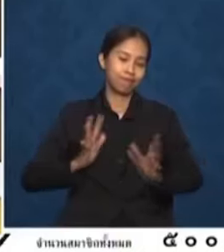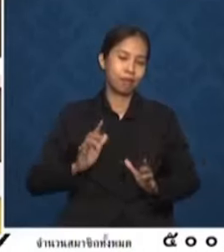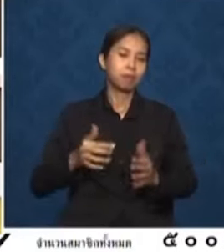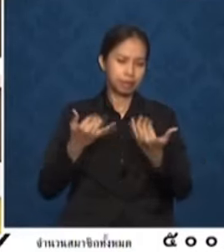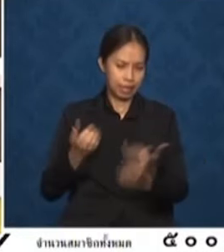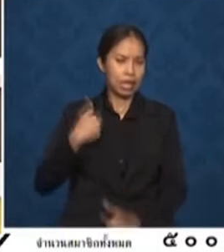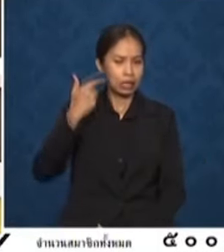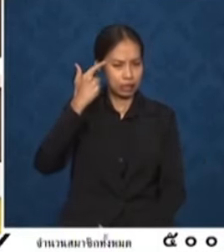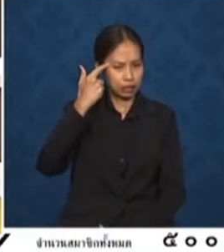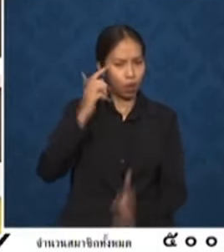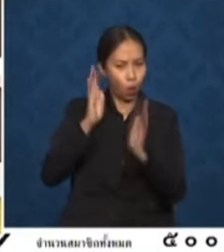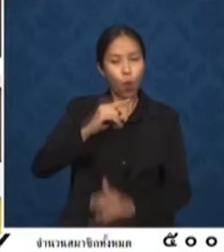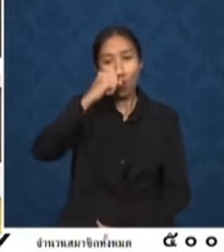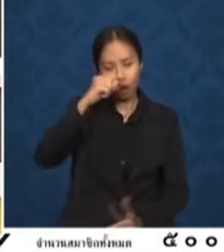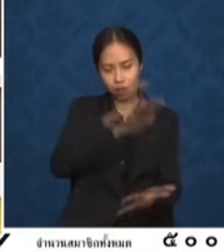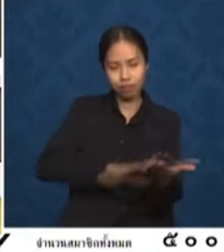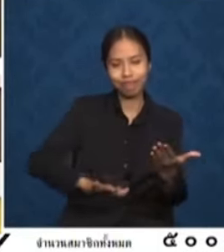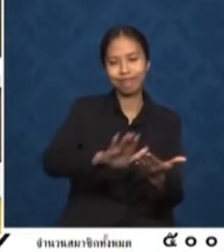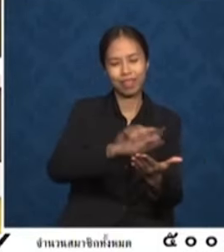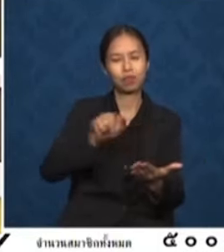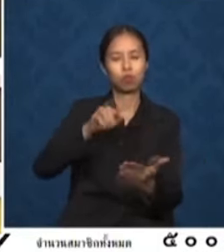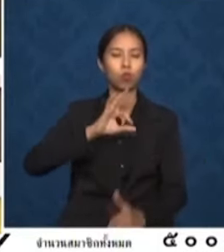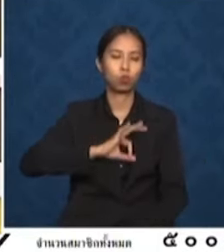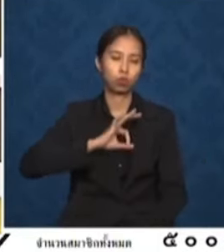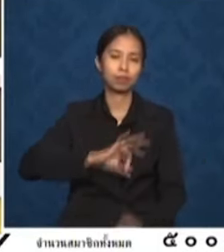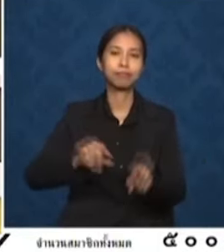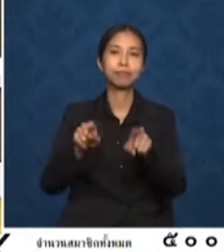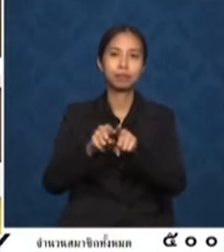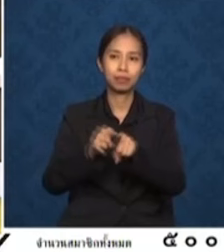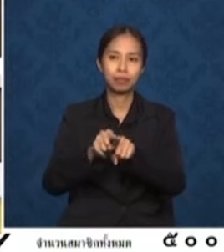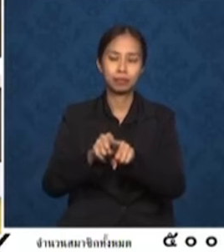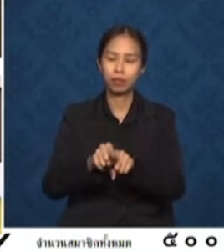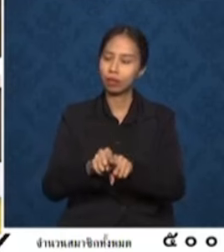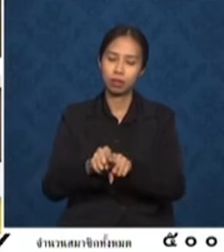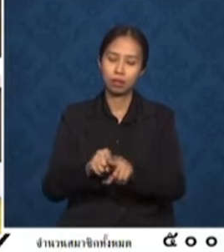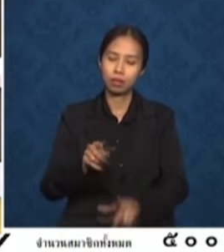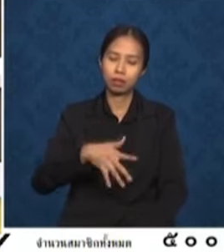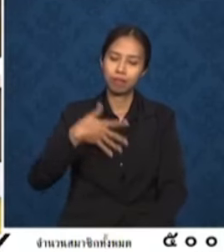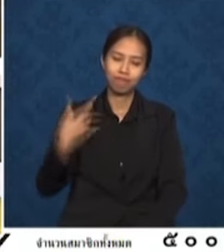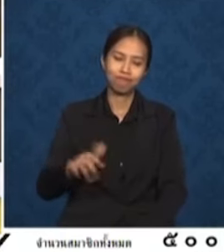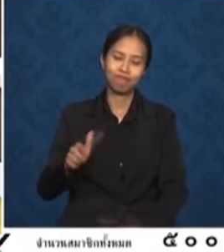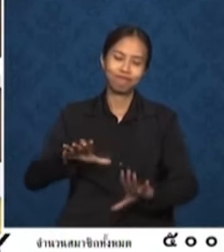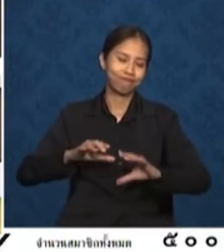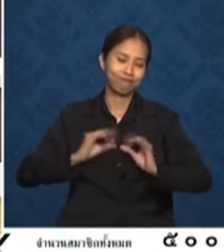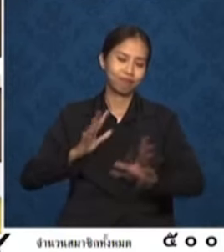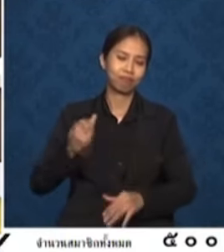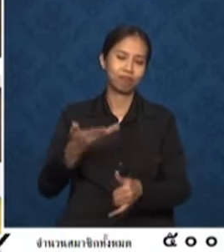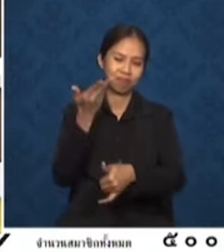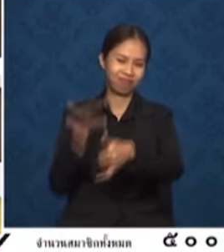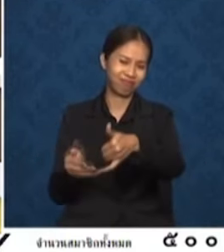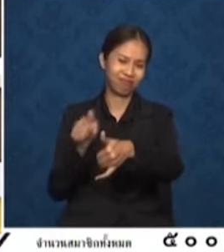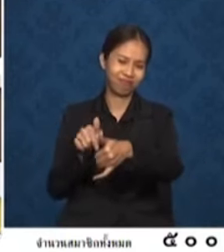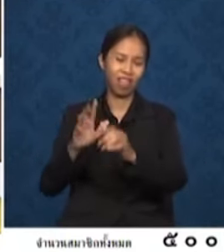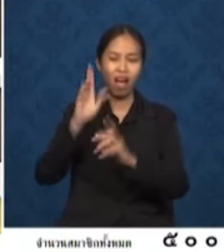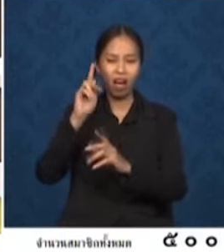ไอีกเกือบทั้งประเทศครับก็มีความรู้สึกเดียวกันว่าเราไม่สามารถยอมรับกับการกระทำของบุคคลที่เป็น